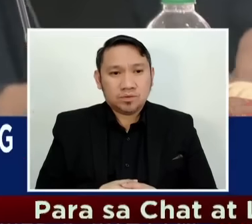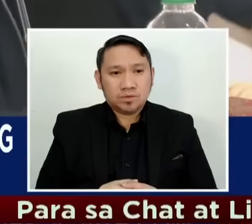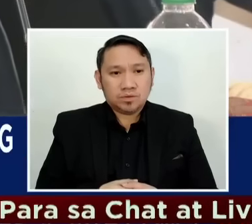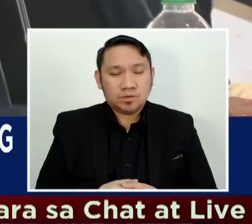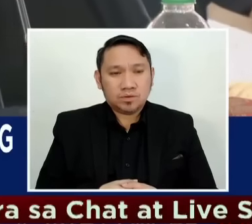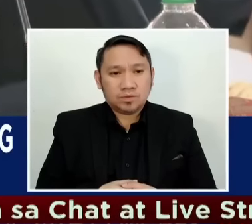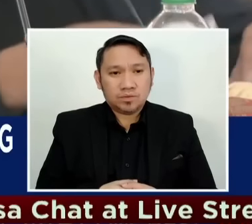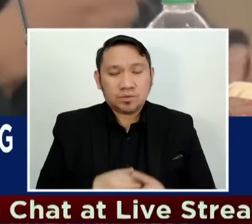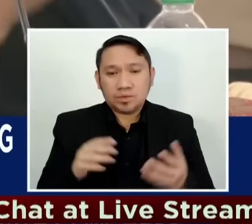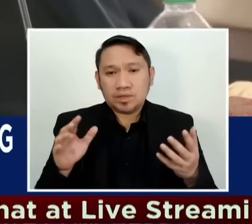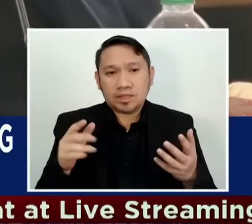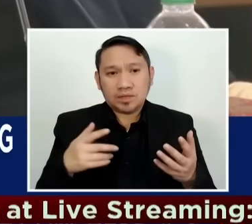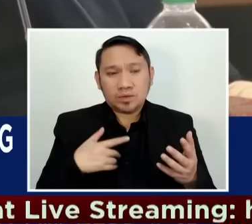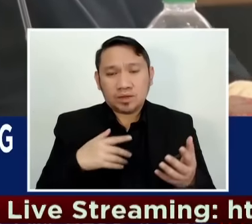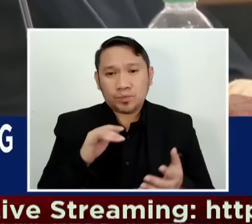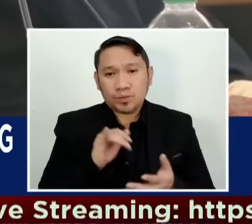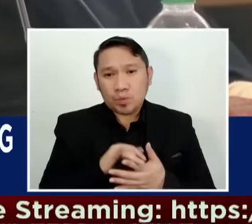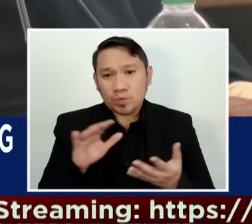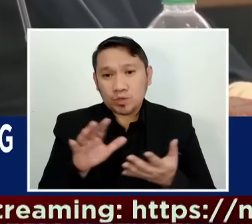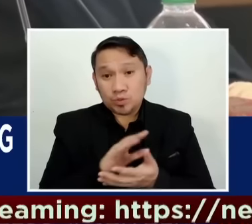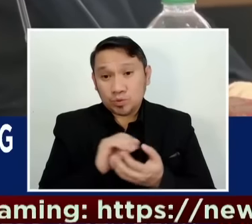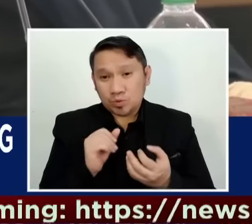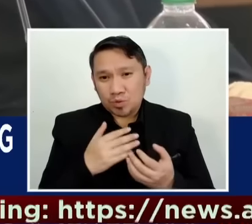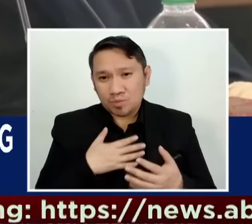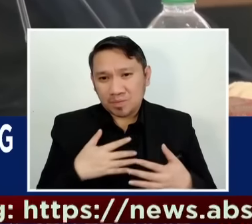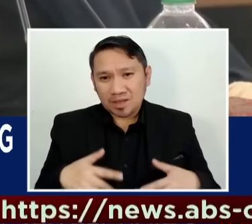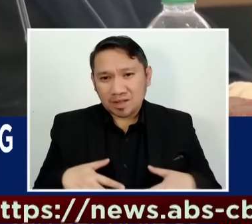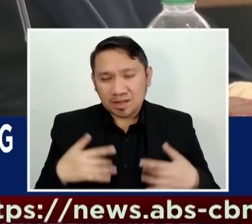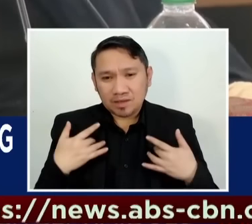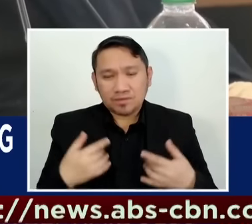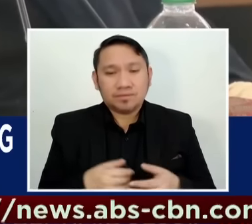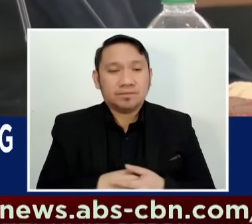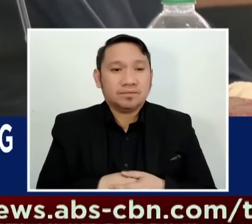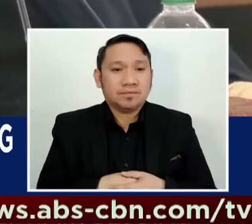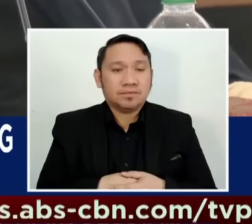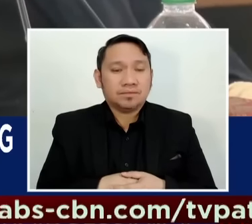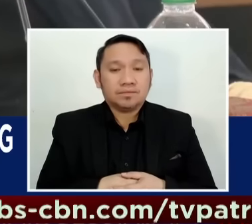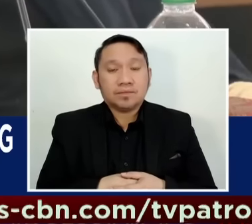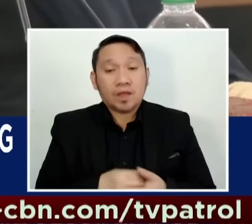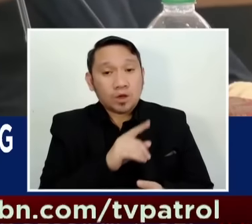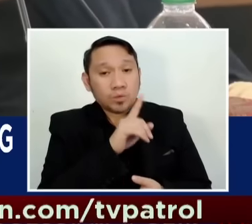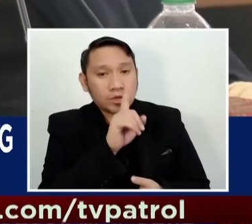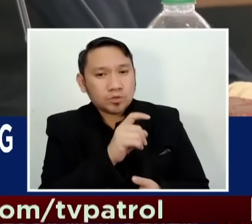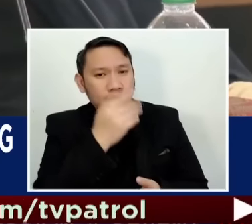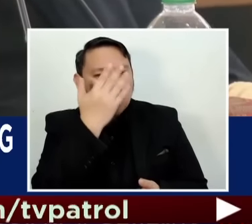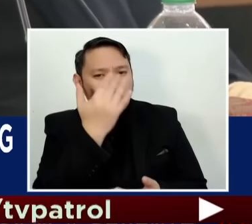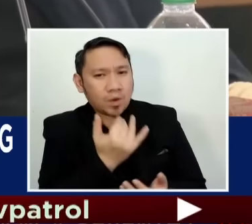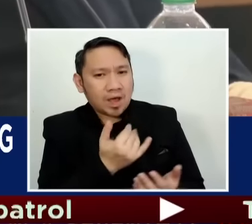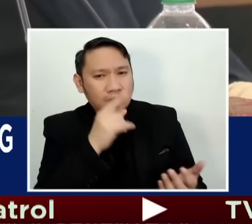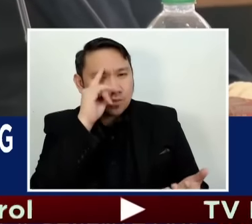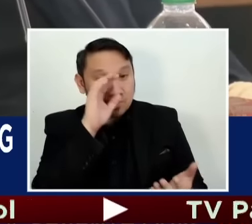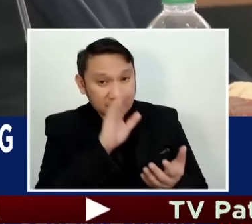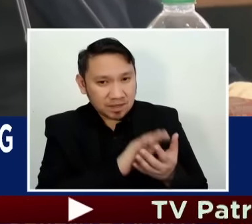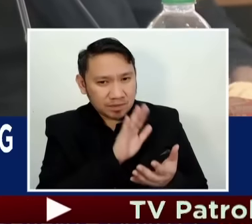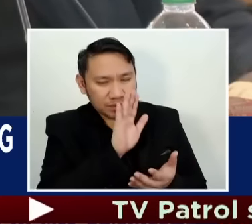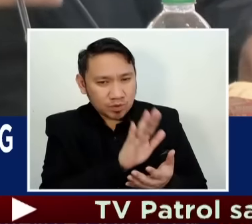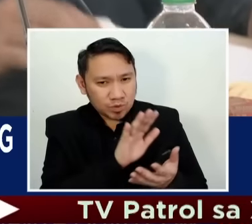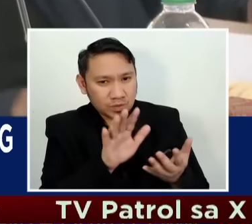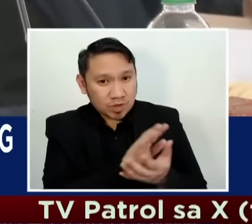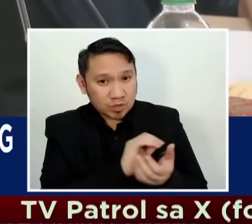ikakasira ng buhay ko. And why do you believe na itong trabahong ito ay ikakasira ngayon ng buhay